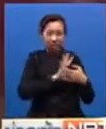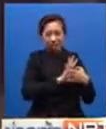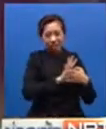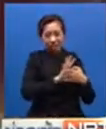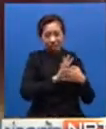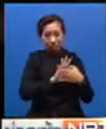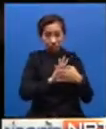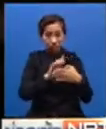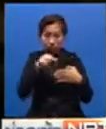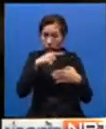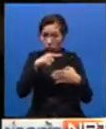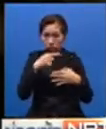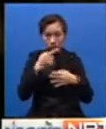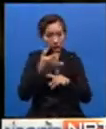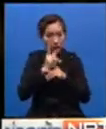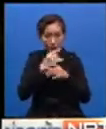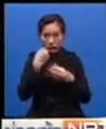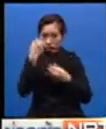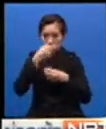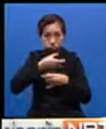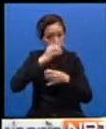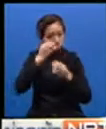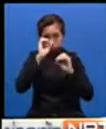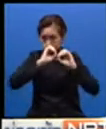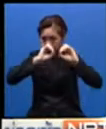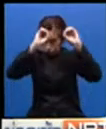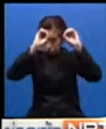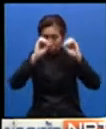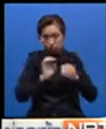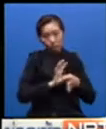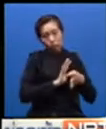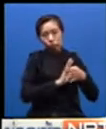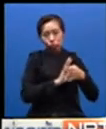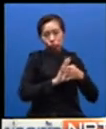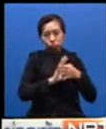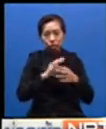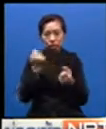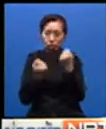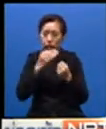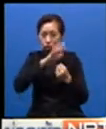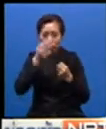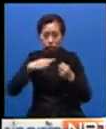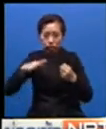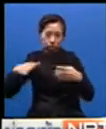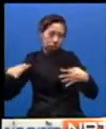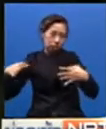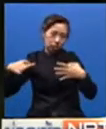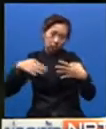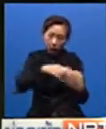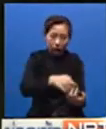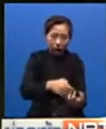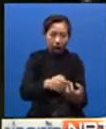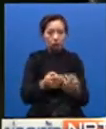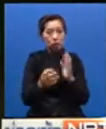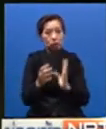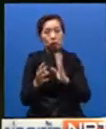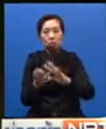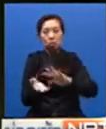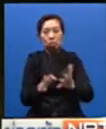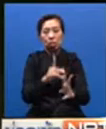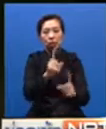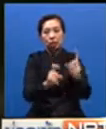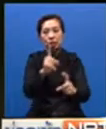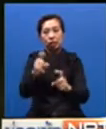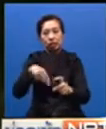นั้นไม่ได้มีอาการมึนเมาหรือว่าดื่มสุรามานะคะขณะที่ตำรวจเองก็จะทำการสอบสวนผู้บาดเจ็บแล้วก็ผู้เห็นเหตุการณ์